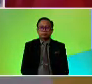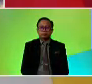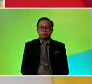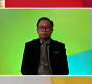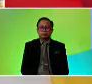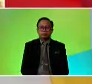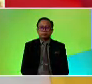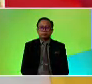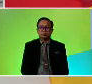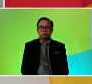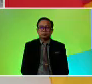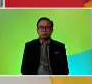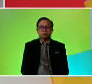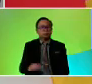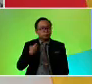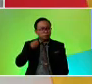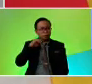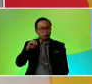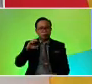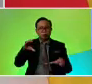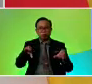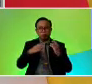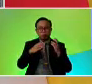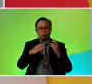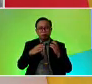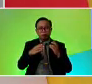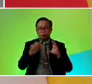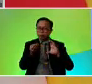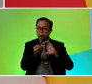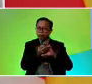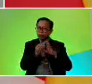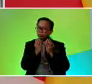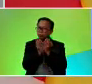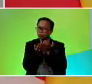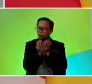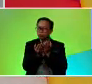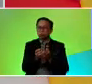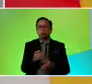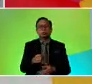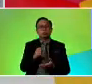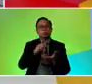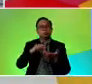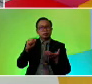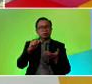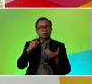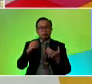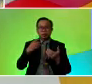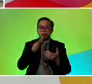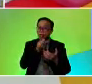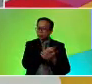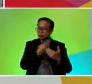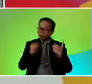Oke mereka membuat penanda buku Oke kami juga mempunyai